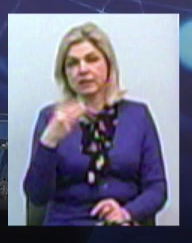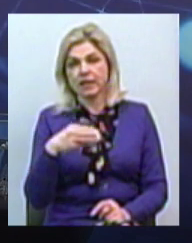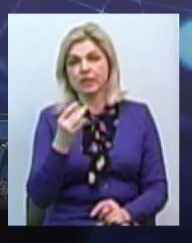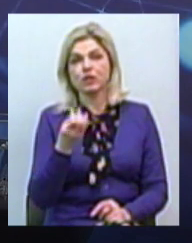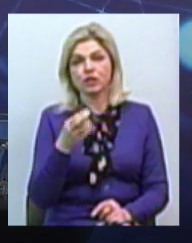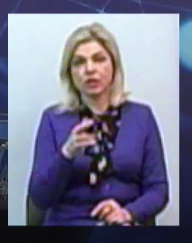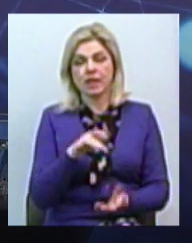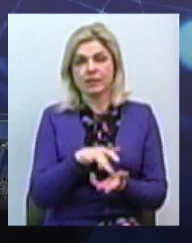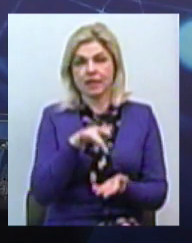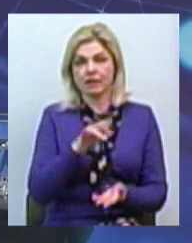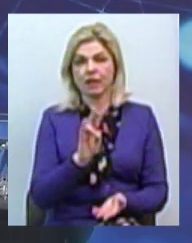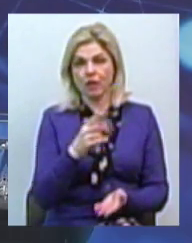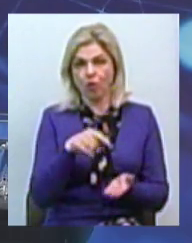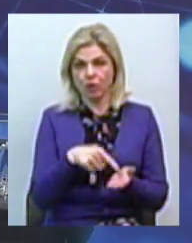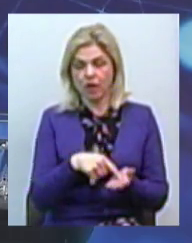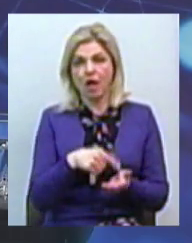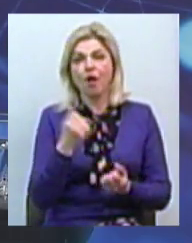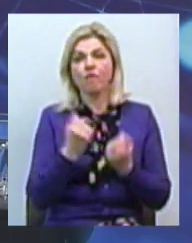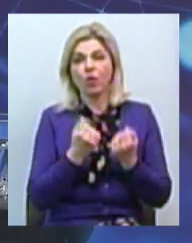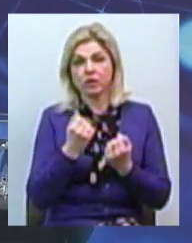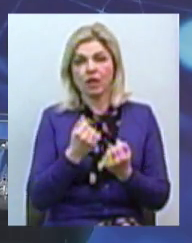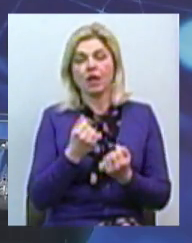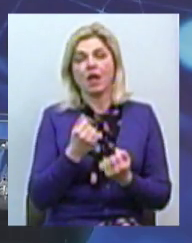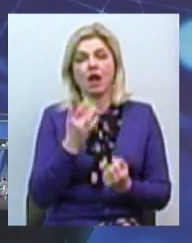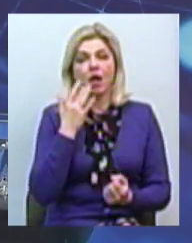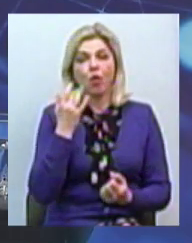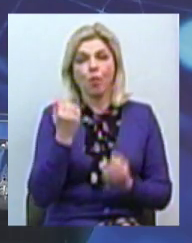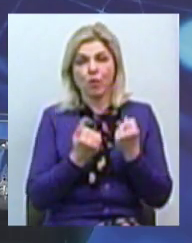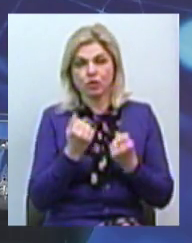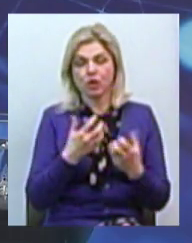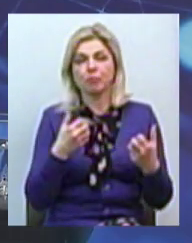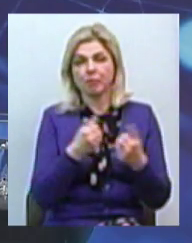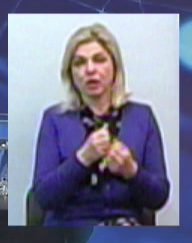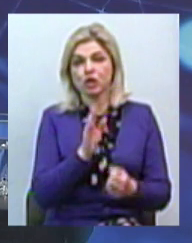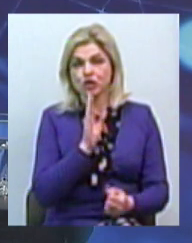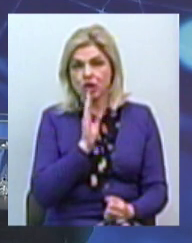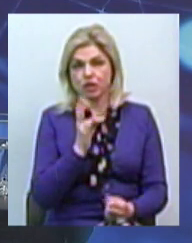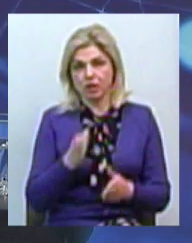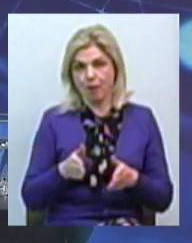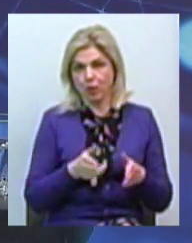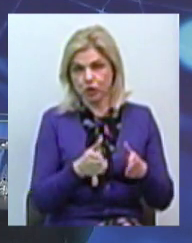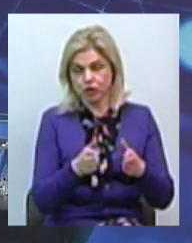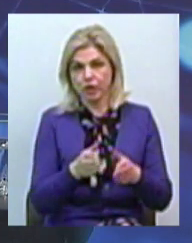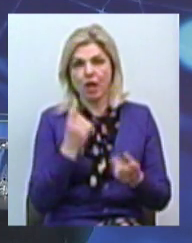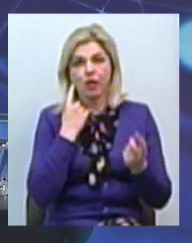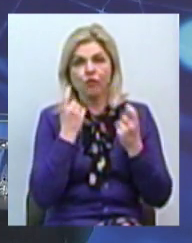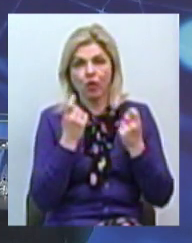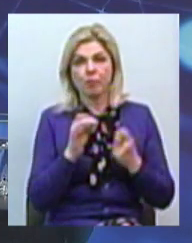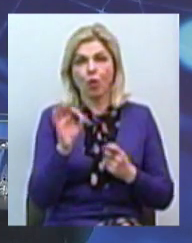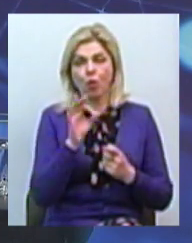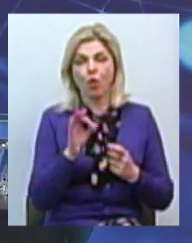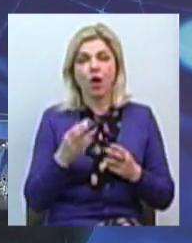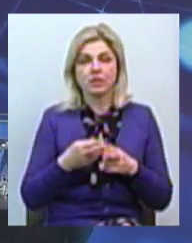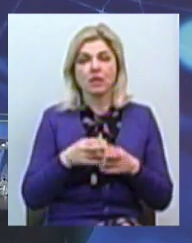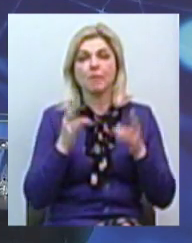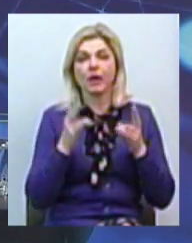в центрі Миколаєва водій легковика збив жінку на проїжджій частині. Інформація про дорожньо-транспортну пригоду